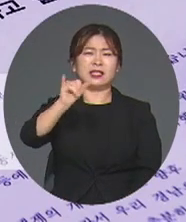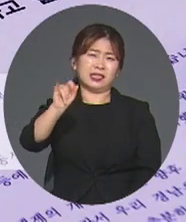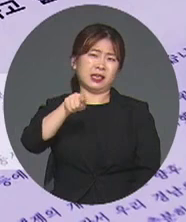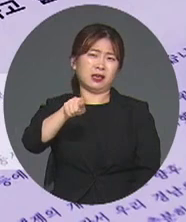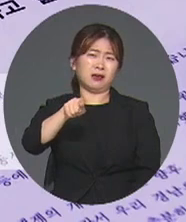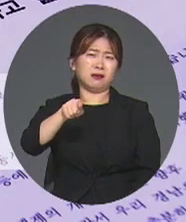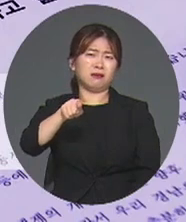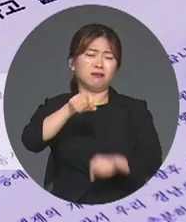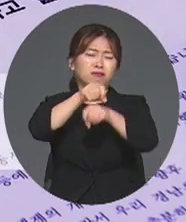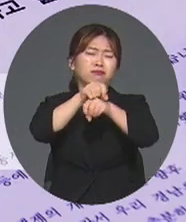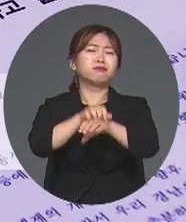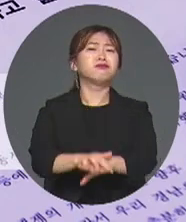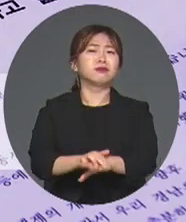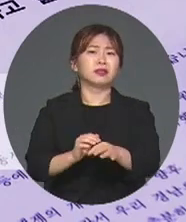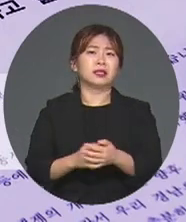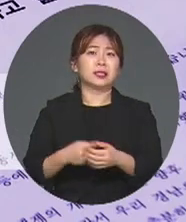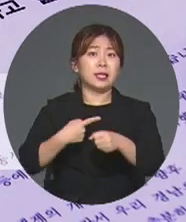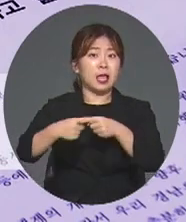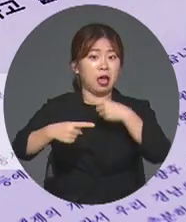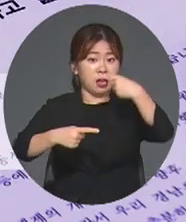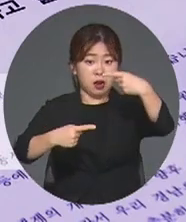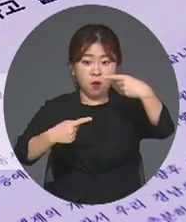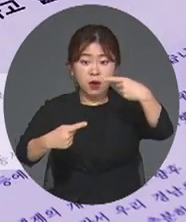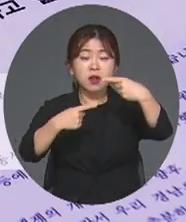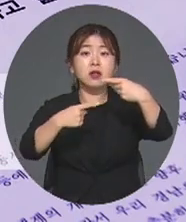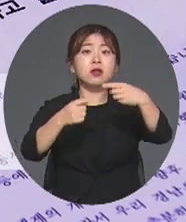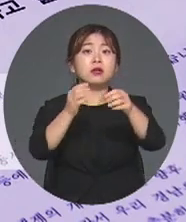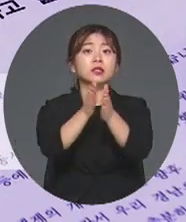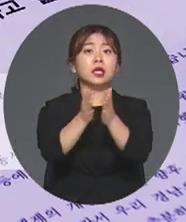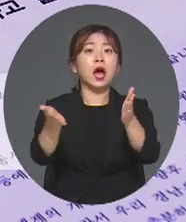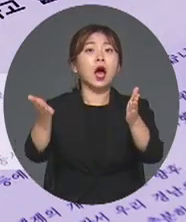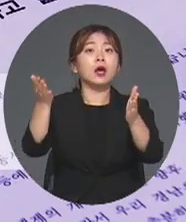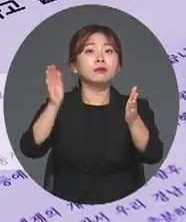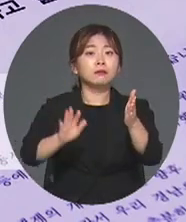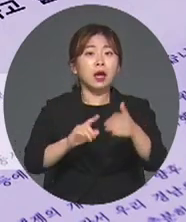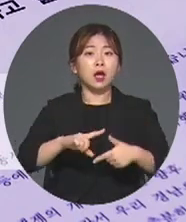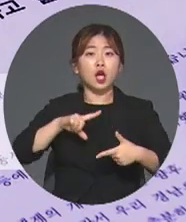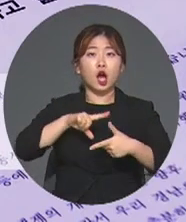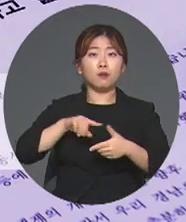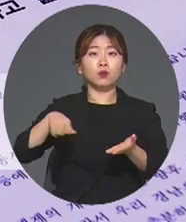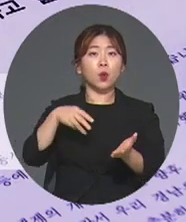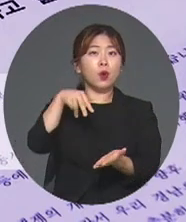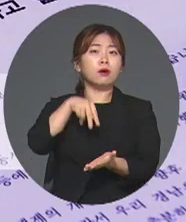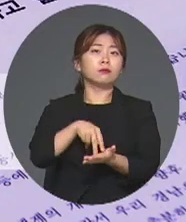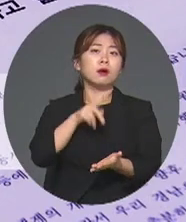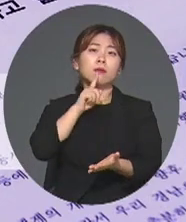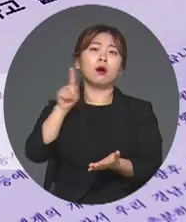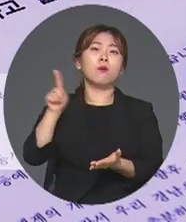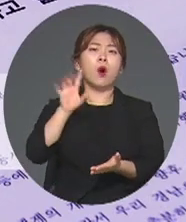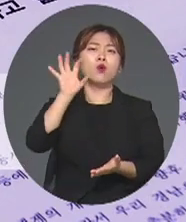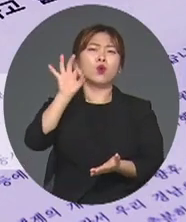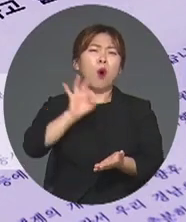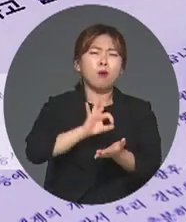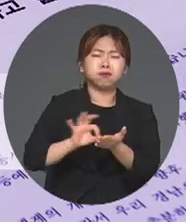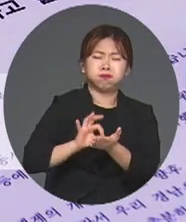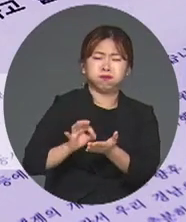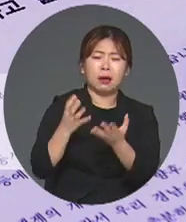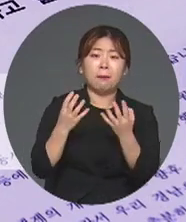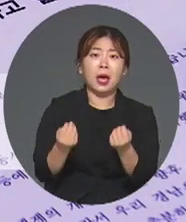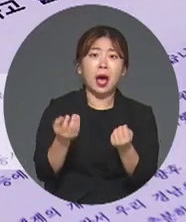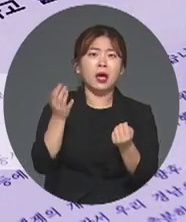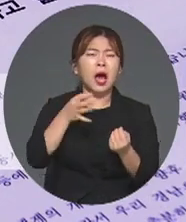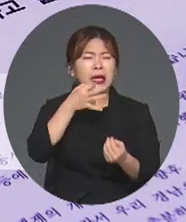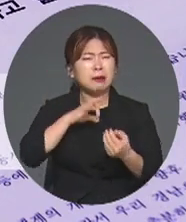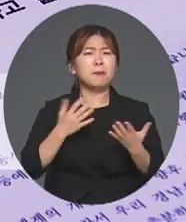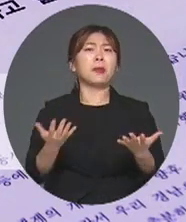출범할 예정이던 부울경 특별연합에 대해서 경상남도가 비용만 많이 들고 실익이 없다는 용역 결과를 발표한